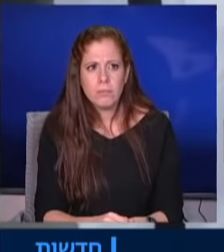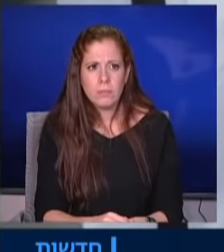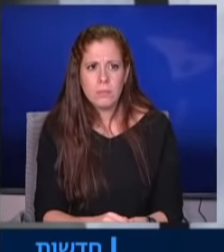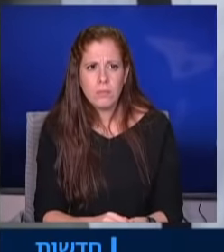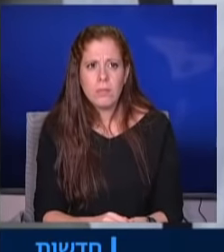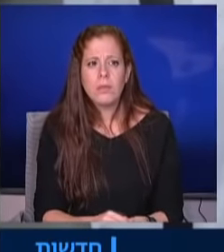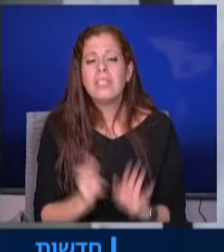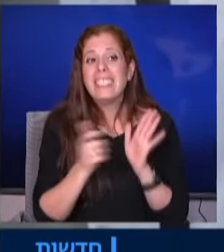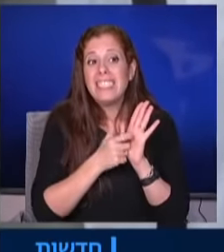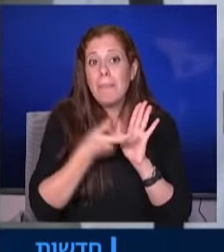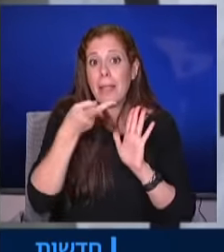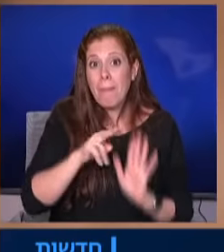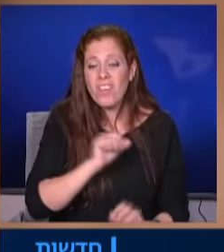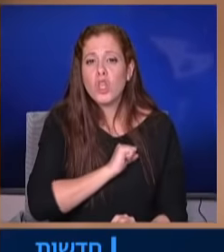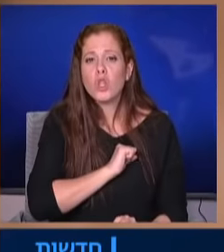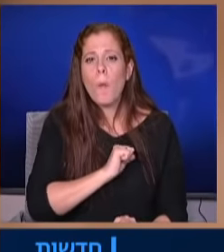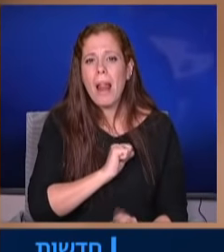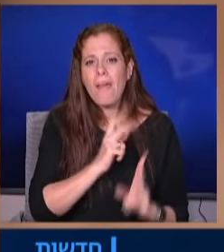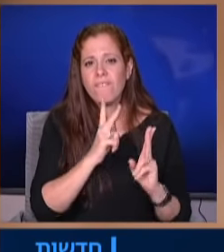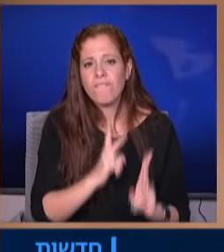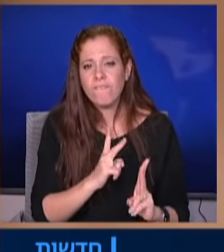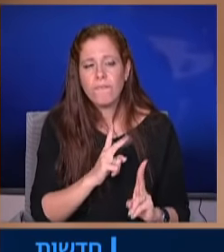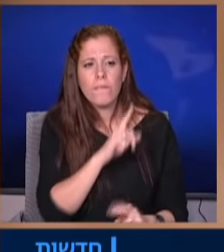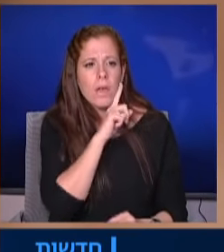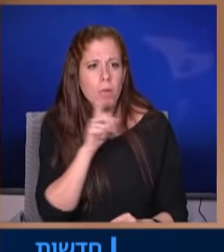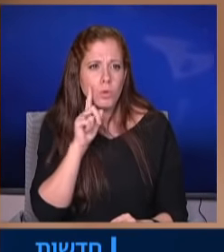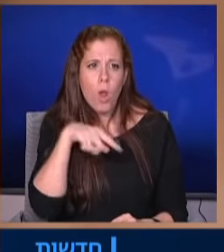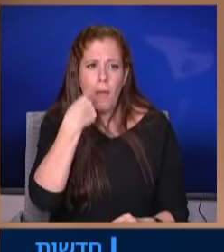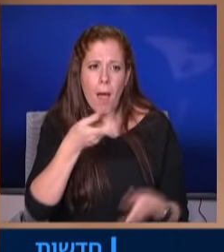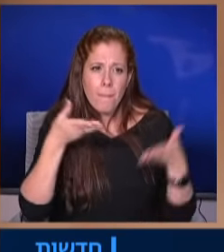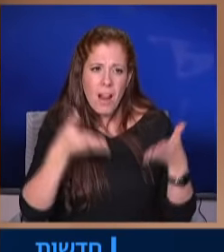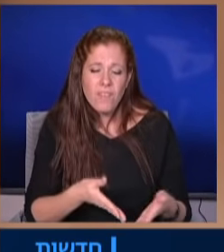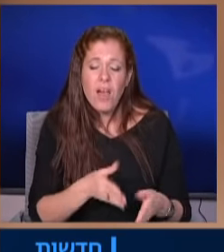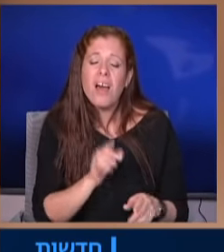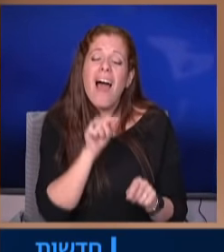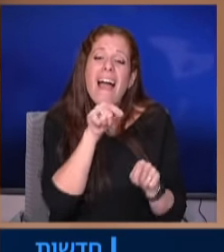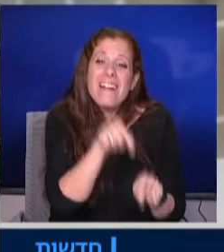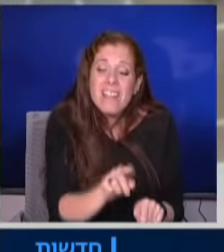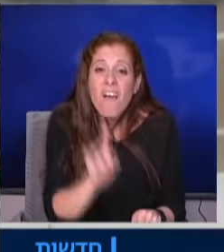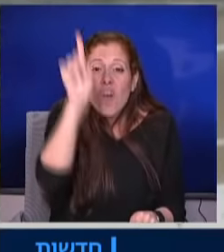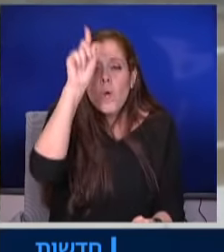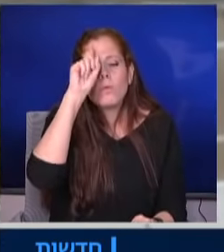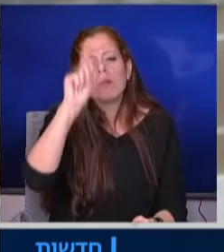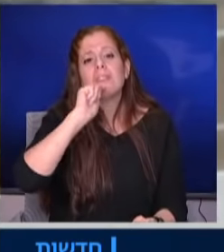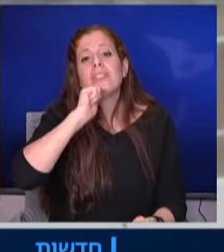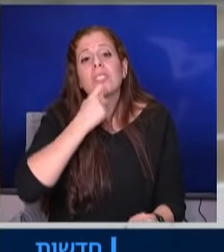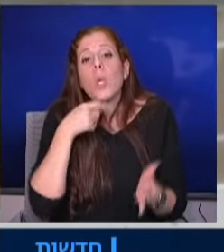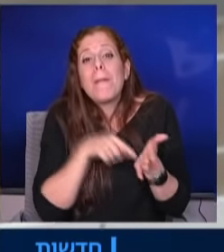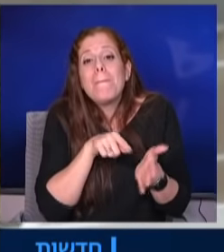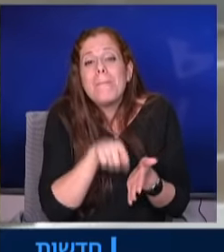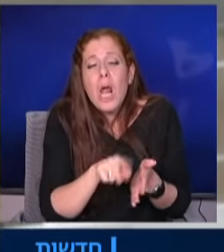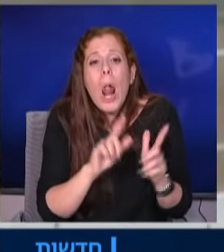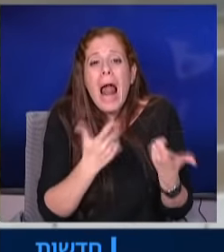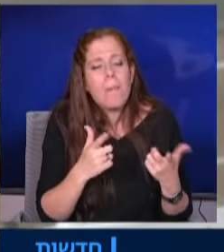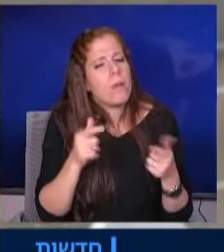סיבת המוות הרשמית היא דום לב. אמו אמרה בלוויה שרק אתה ואלוהים יודעים את הסוד שבגללו אתה לא איתנו.